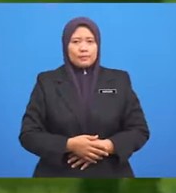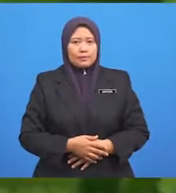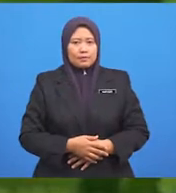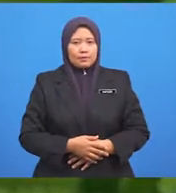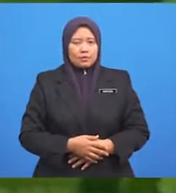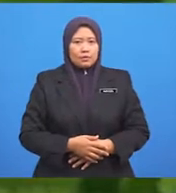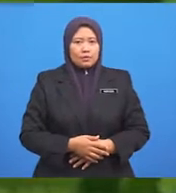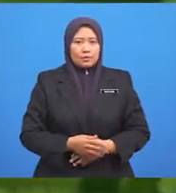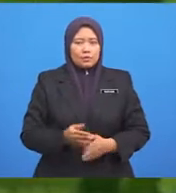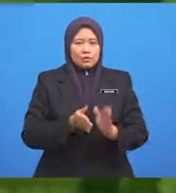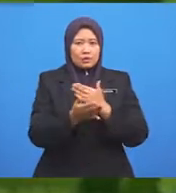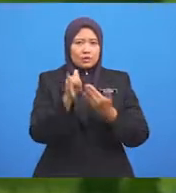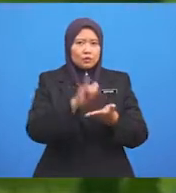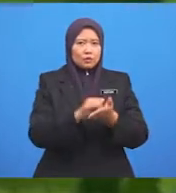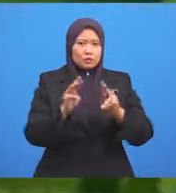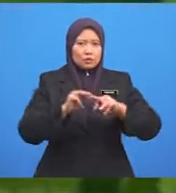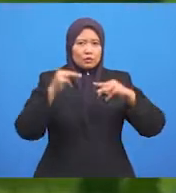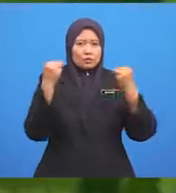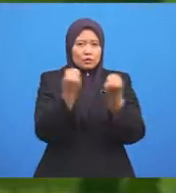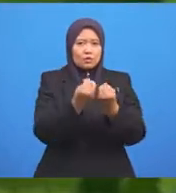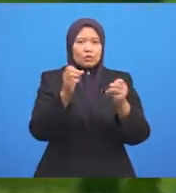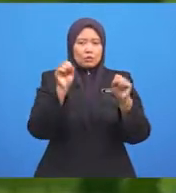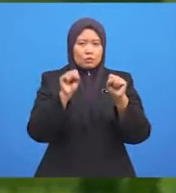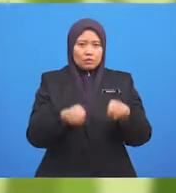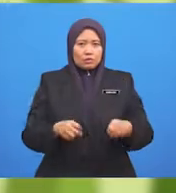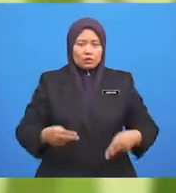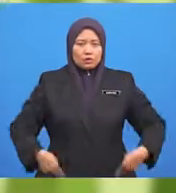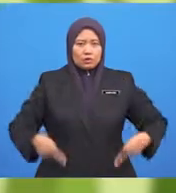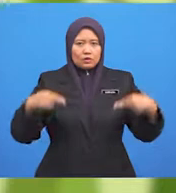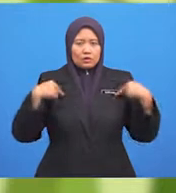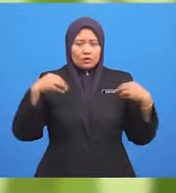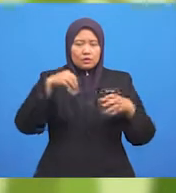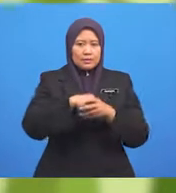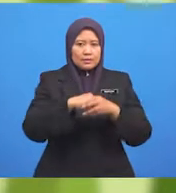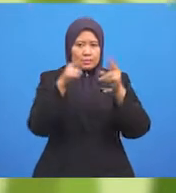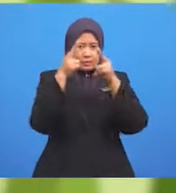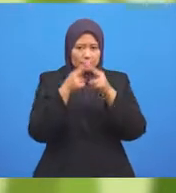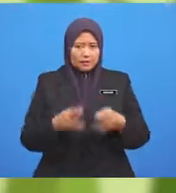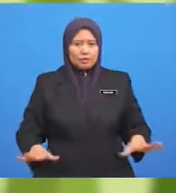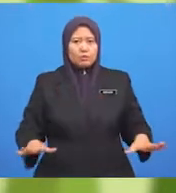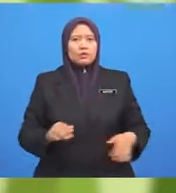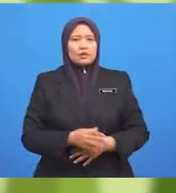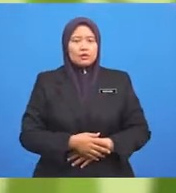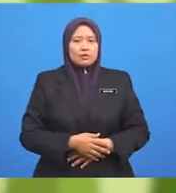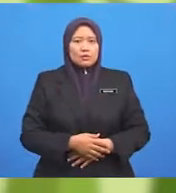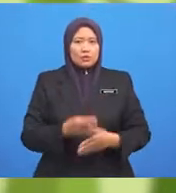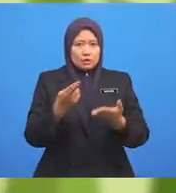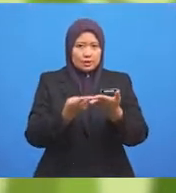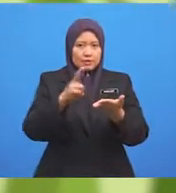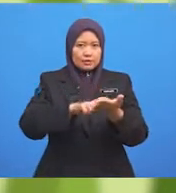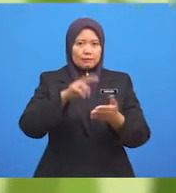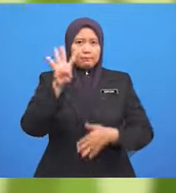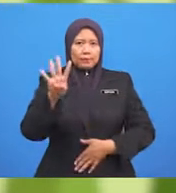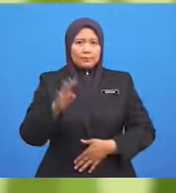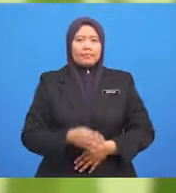masyarakat dapat hidup dalam suasana yang harmoni. Maksud rangkap yang keempat ialah